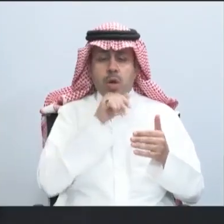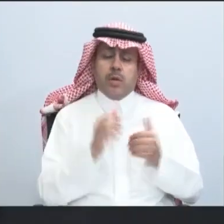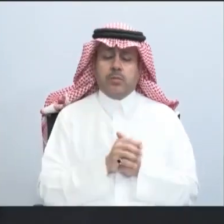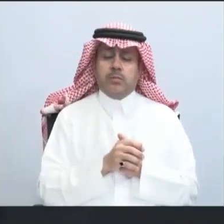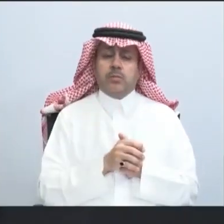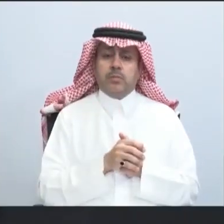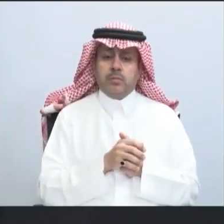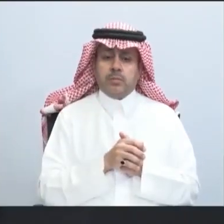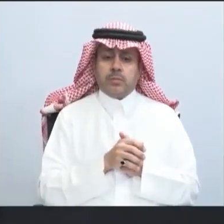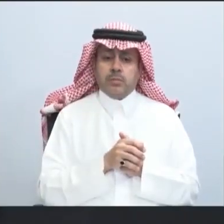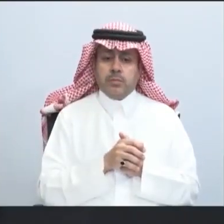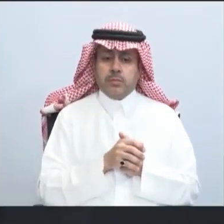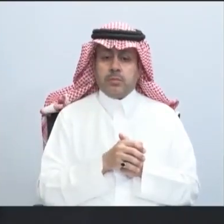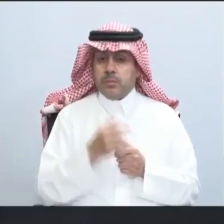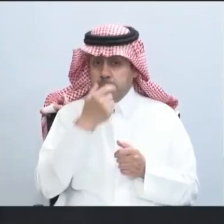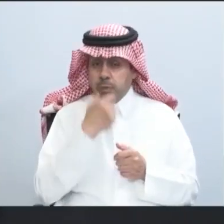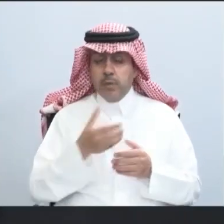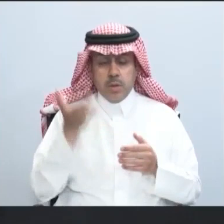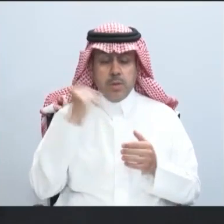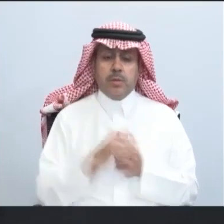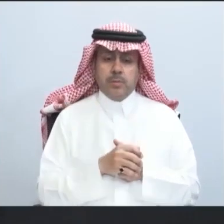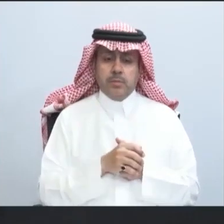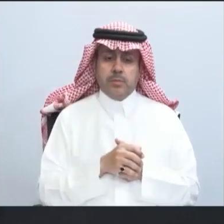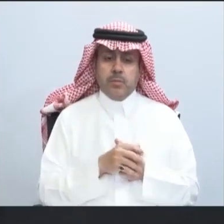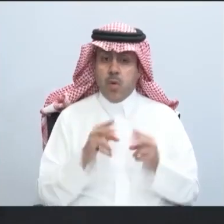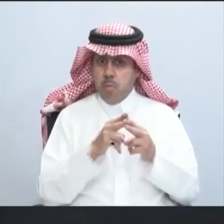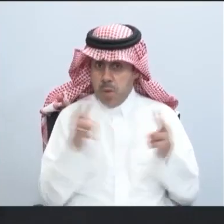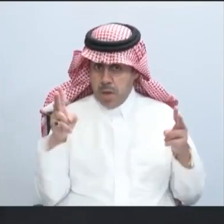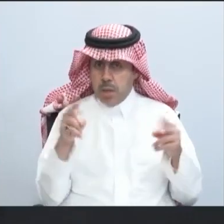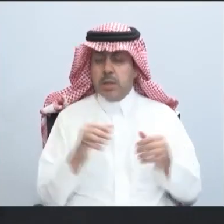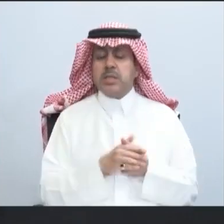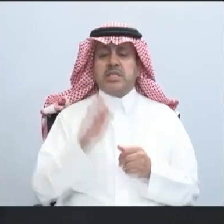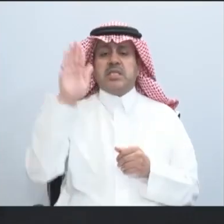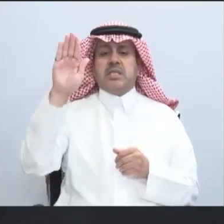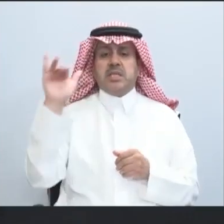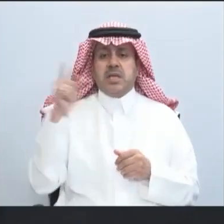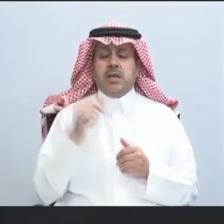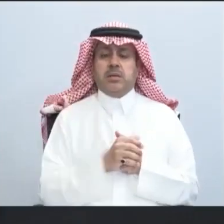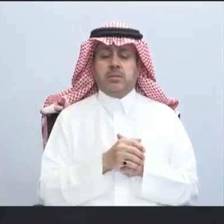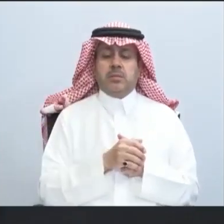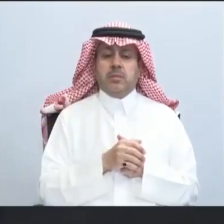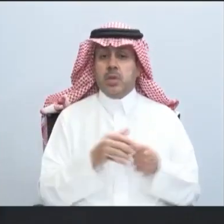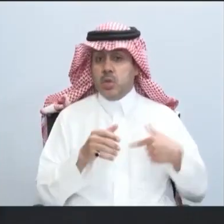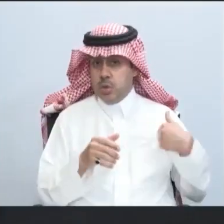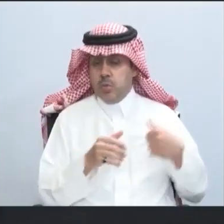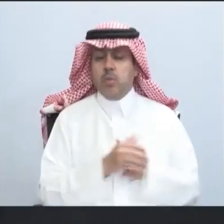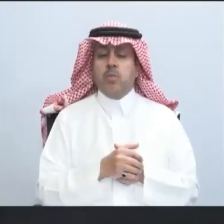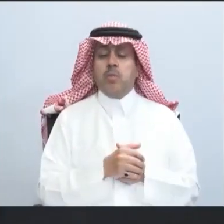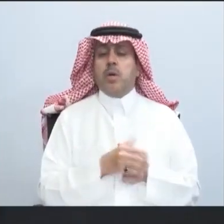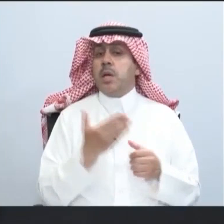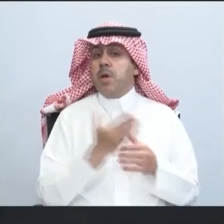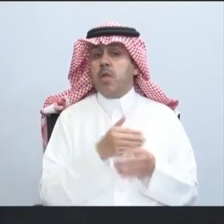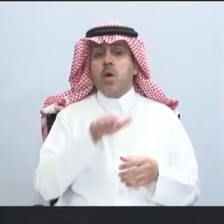السيره في احاديث سابقه وذكرنا شيئا من سيرته اسمه ولماذا